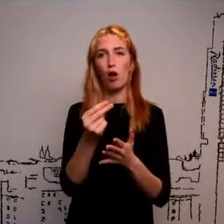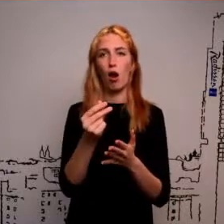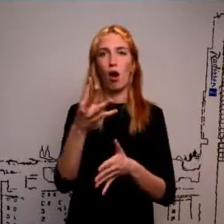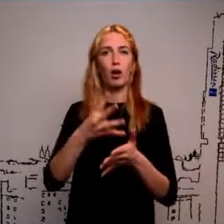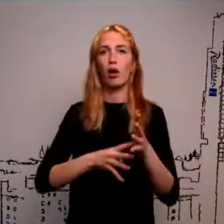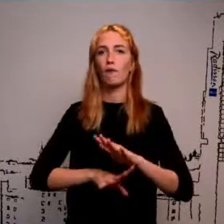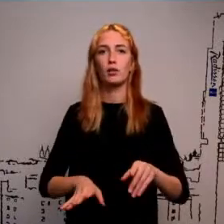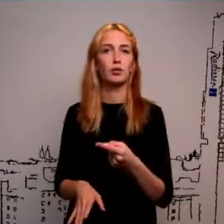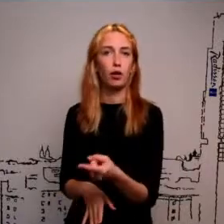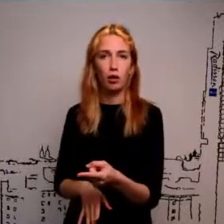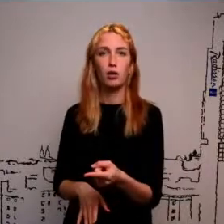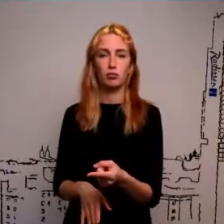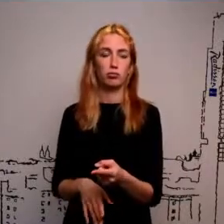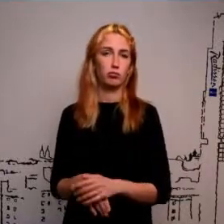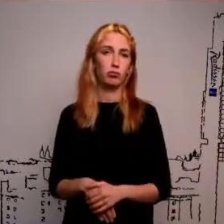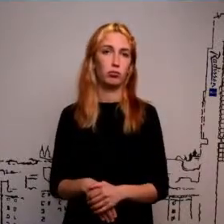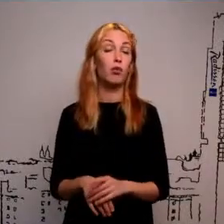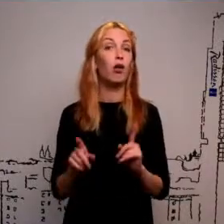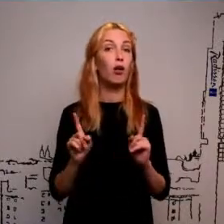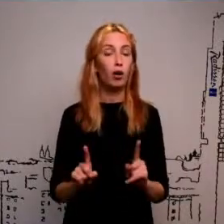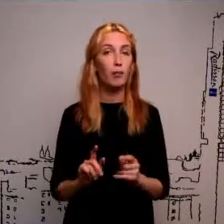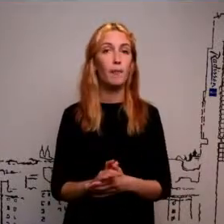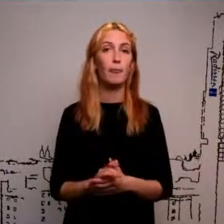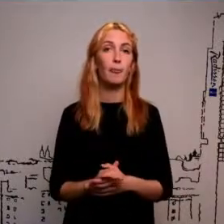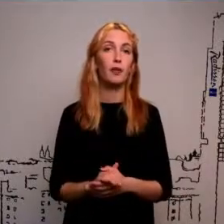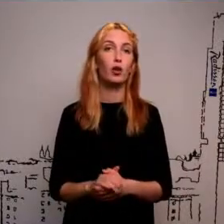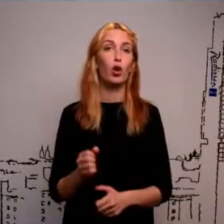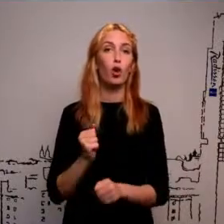töötaja tahab puhkama jääda. Aga